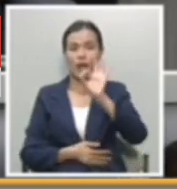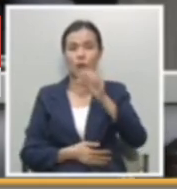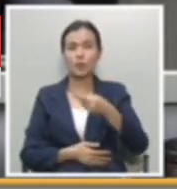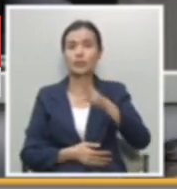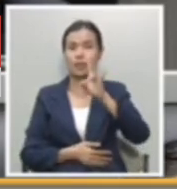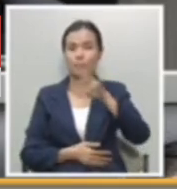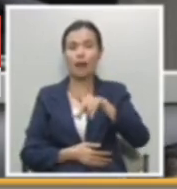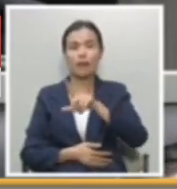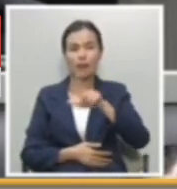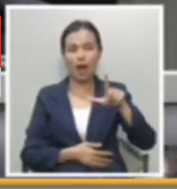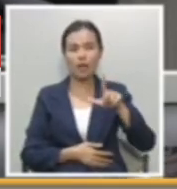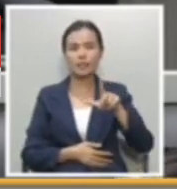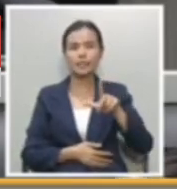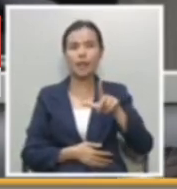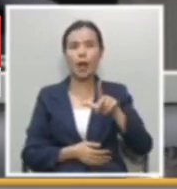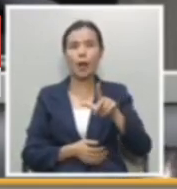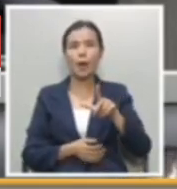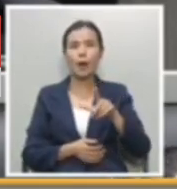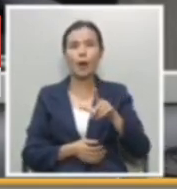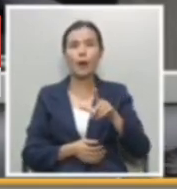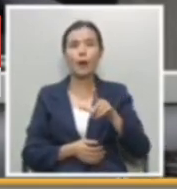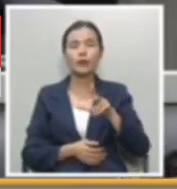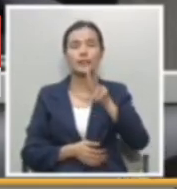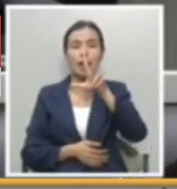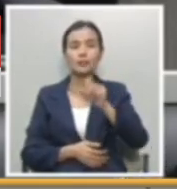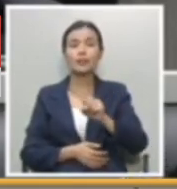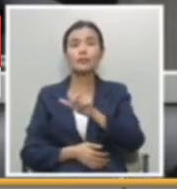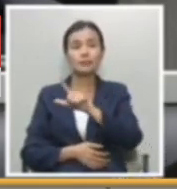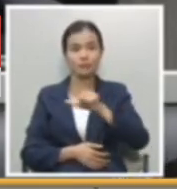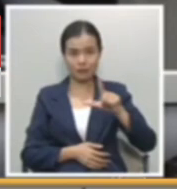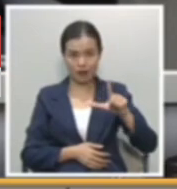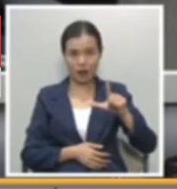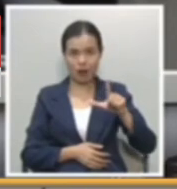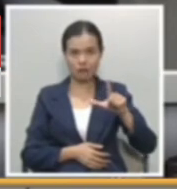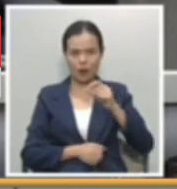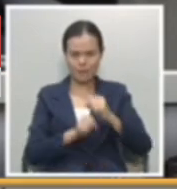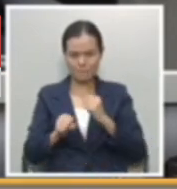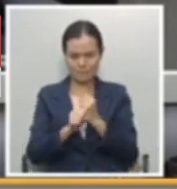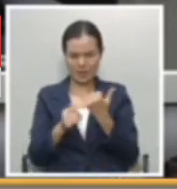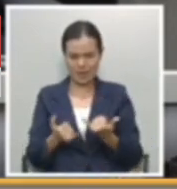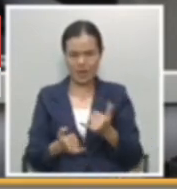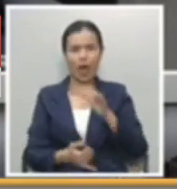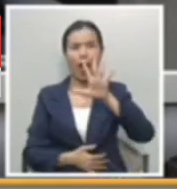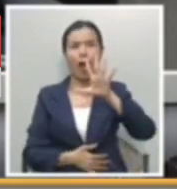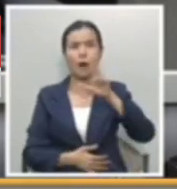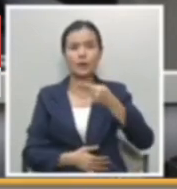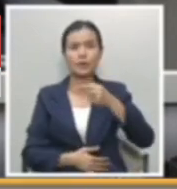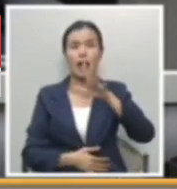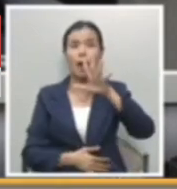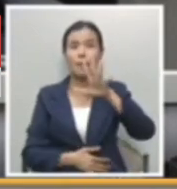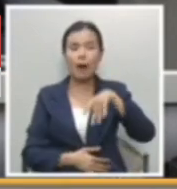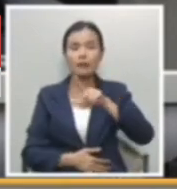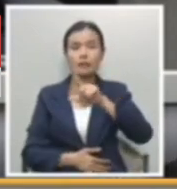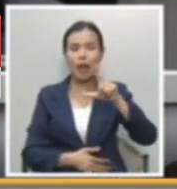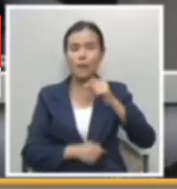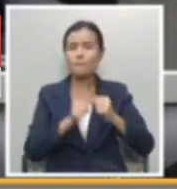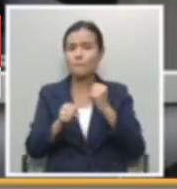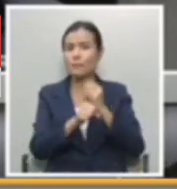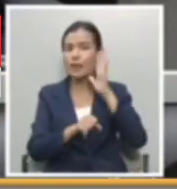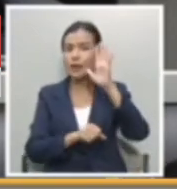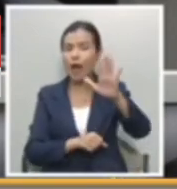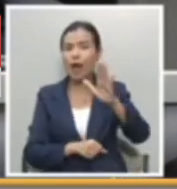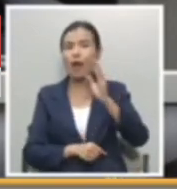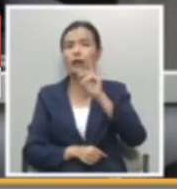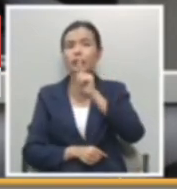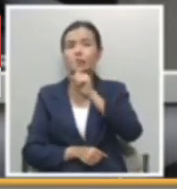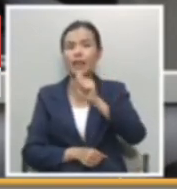2,97,000 ล้านก็ตี 300,000 นะครับขออนุญาตตัวเลขกลมๆ 300,000 ล้านเนี่ยเป็นของปีนี้อยู่ 55,000 เป็นของปีหน้าอยู่ 120,000